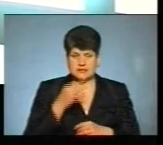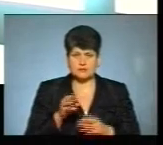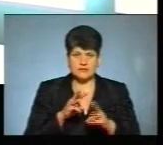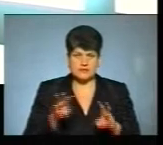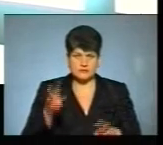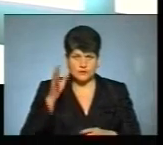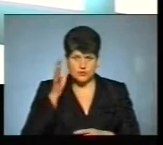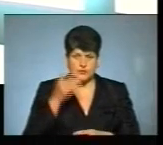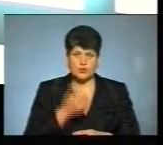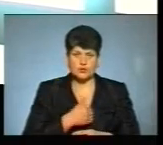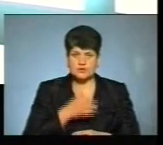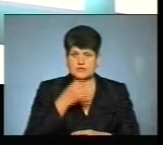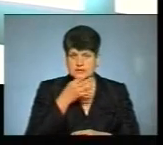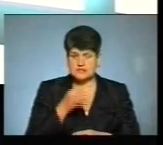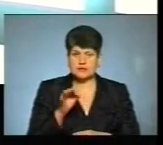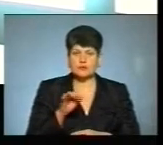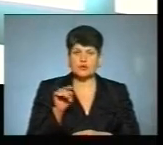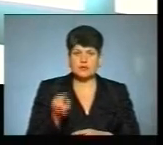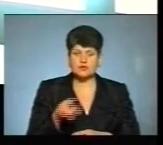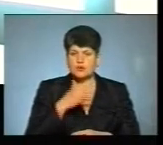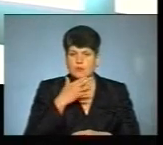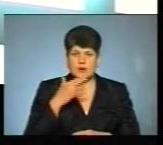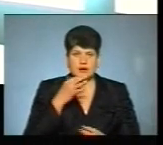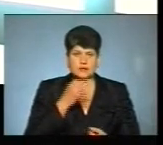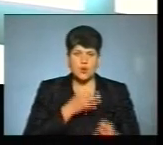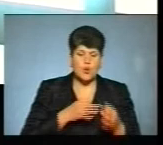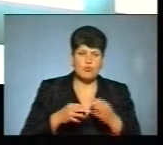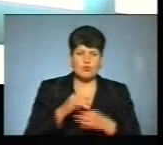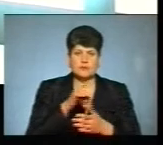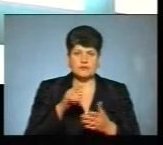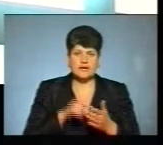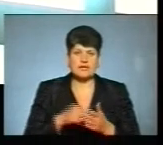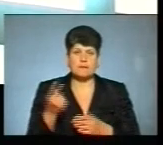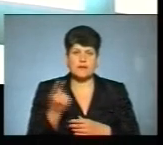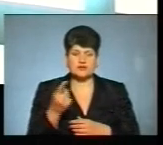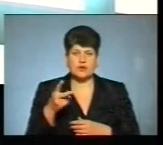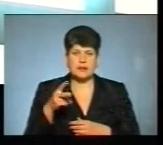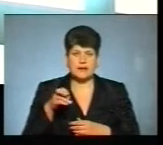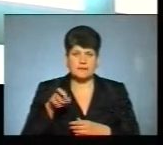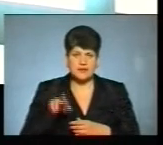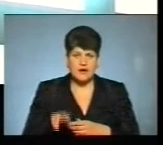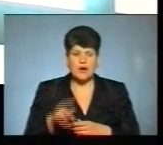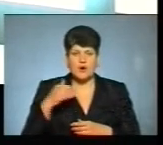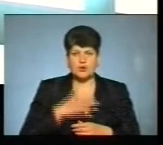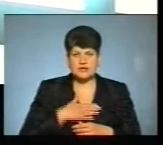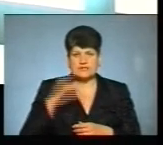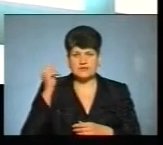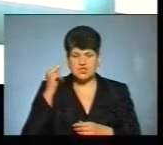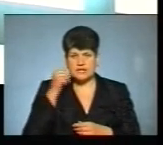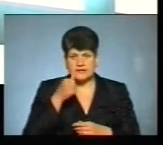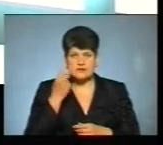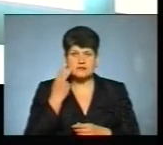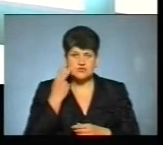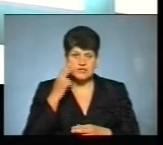Хочу наголосити про те, що багато обговорювалося питання 1 липня, але нас насправді навчальний рік завжди